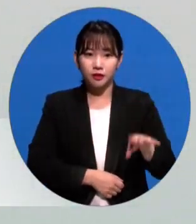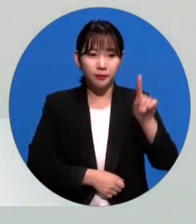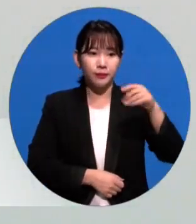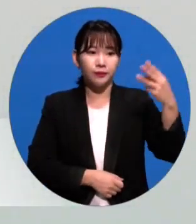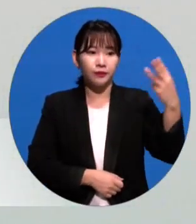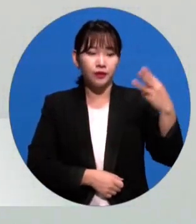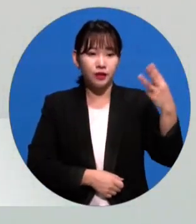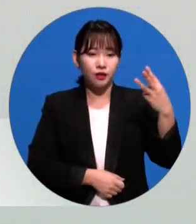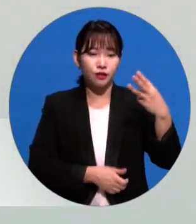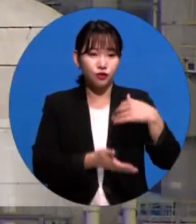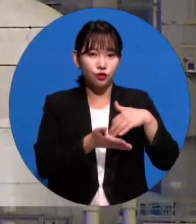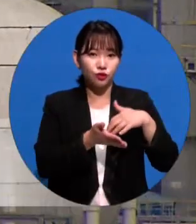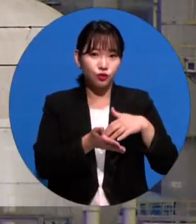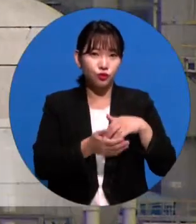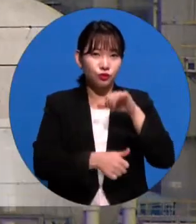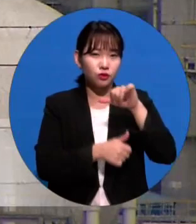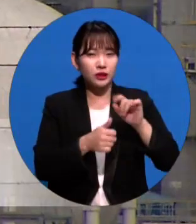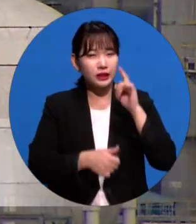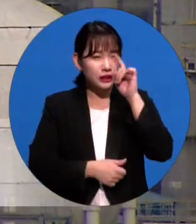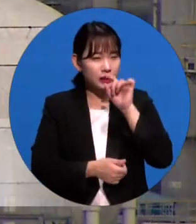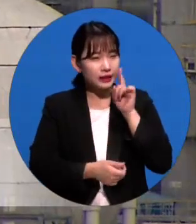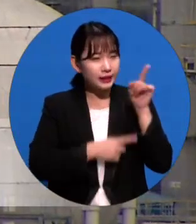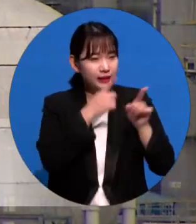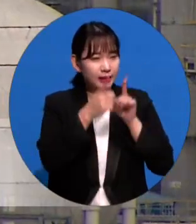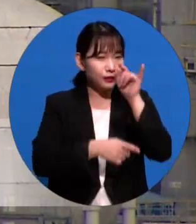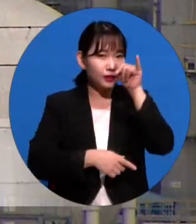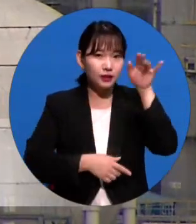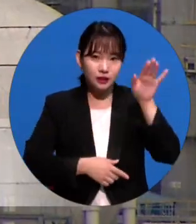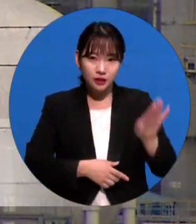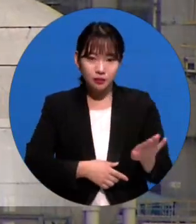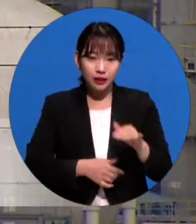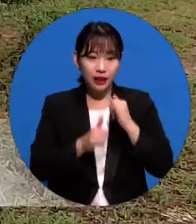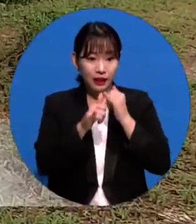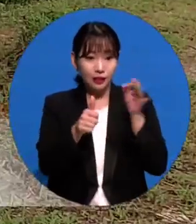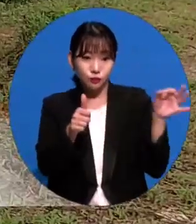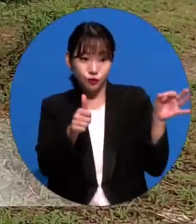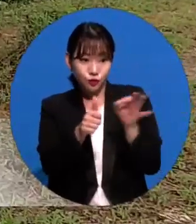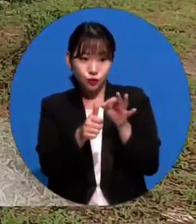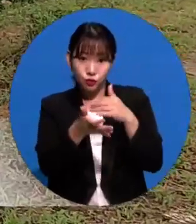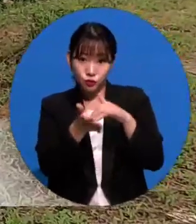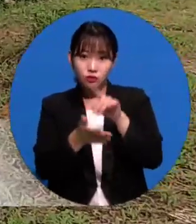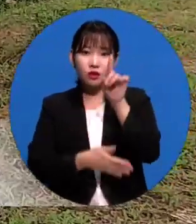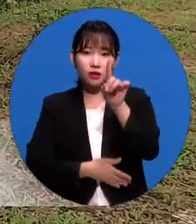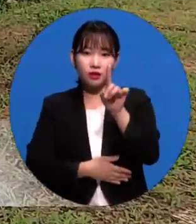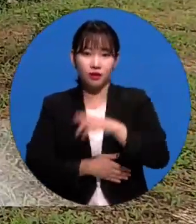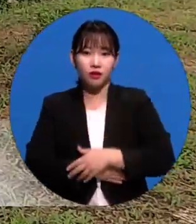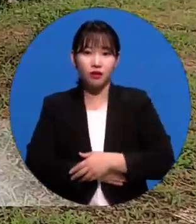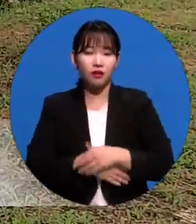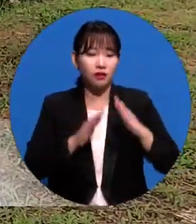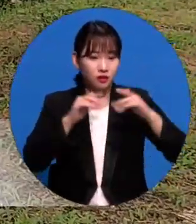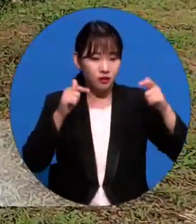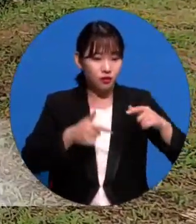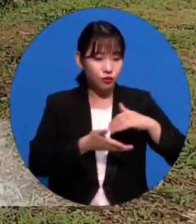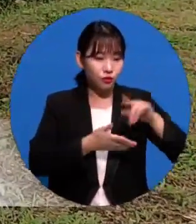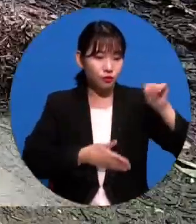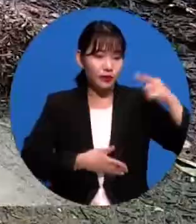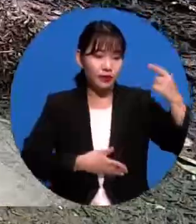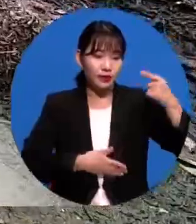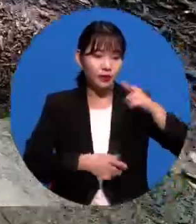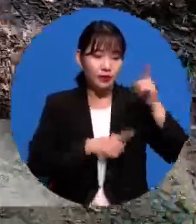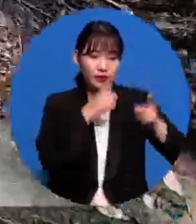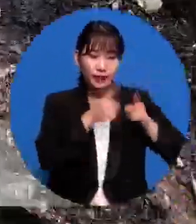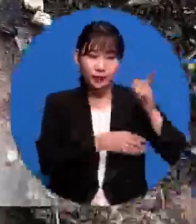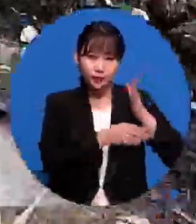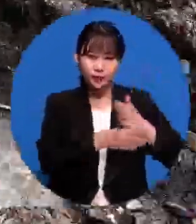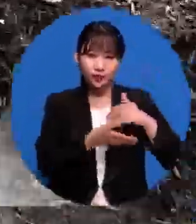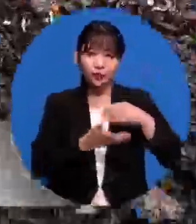13,000여 건의 환경 오염 신고가 접수됐지만 포상금 지급 건수는 1건 전남은 만 천여건의 신고